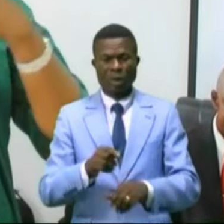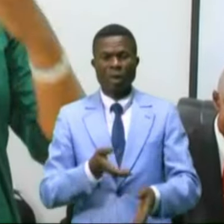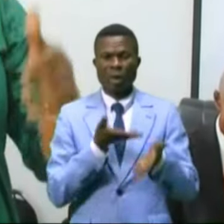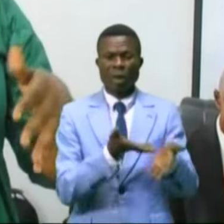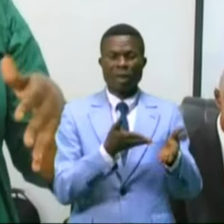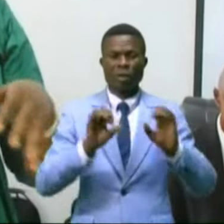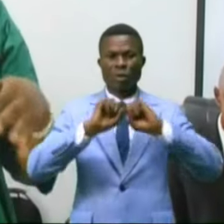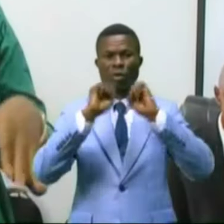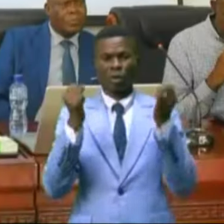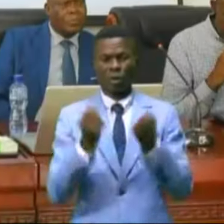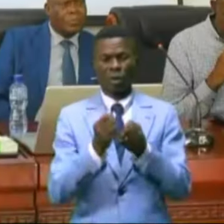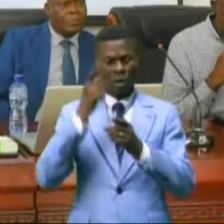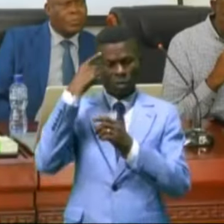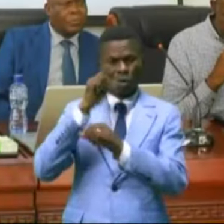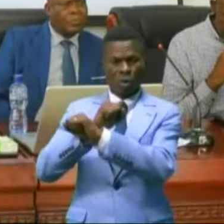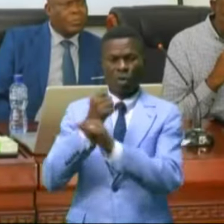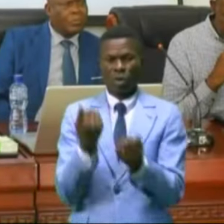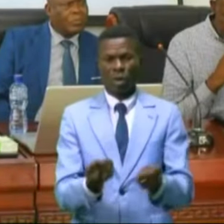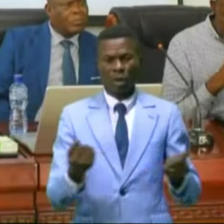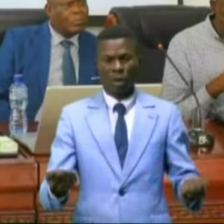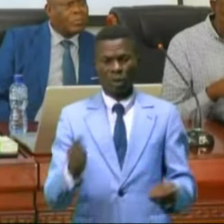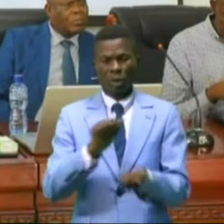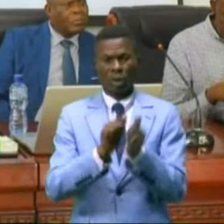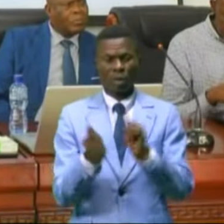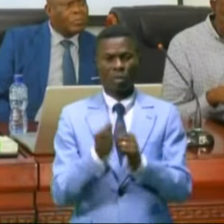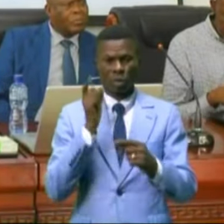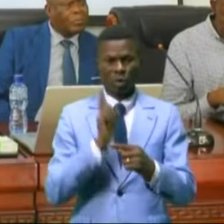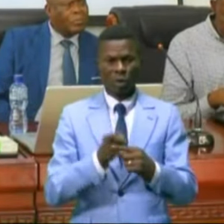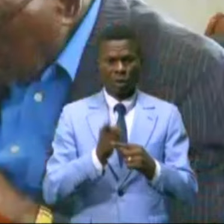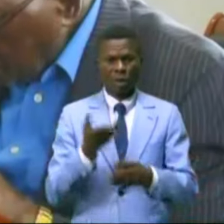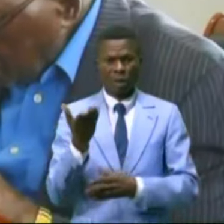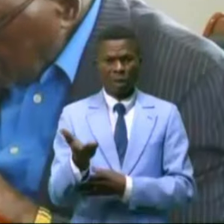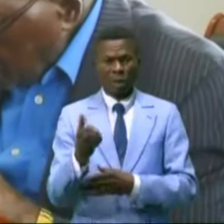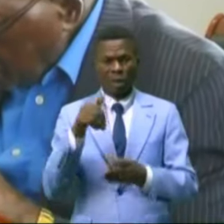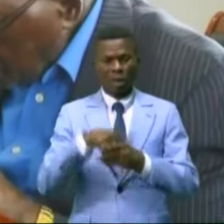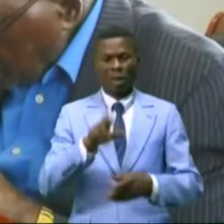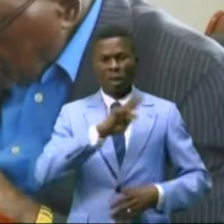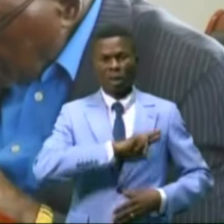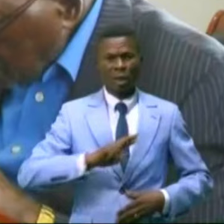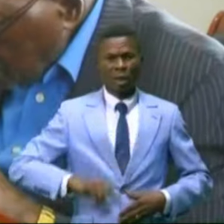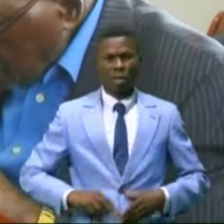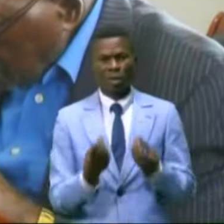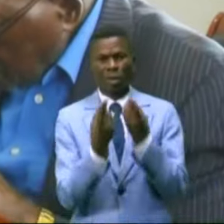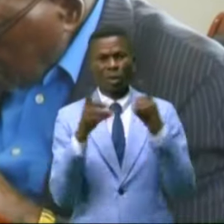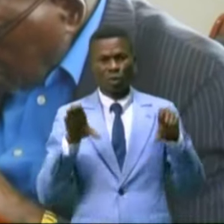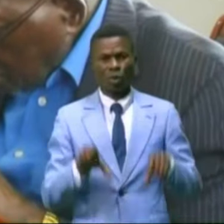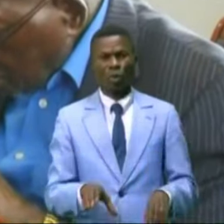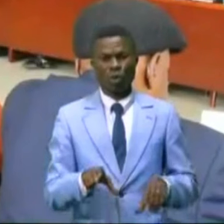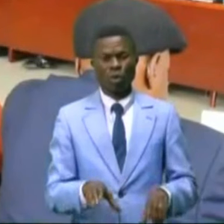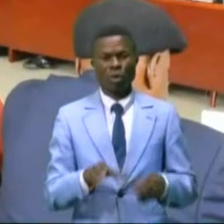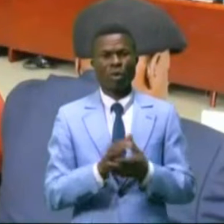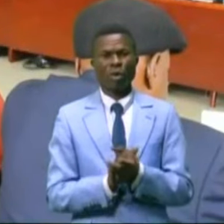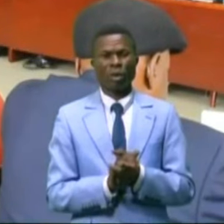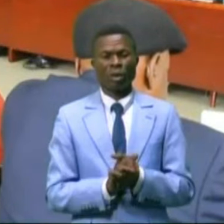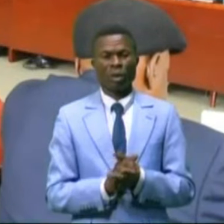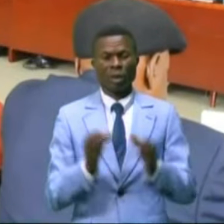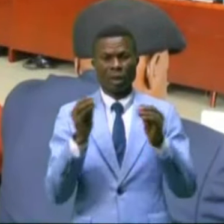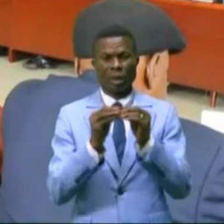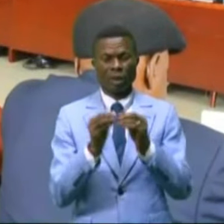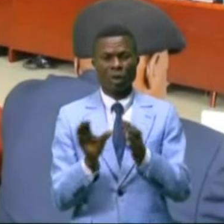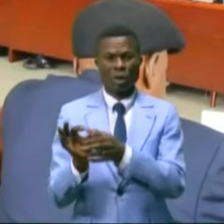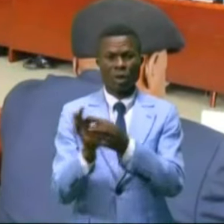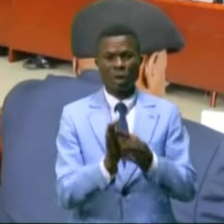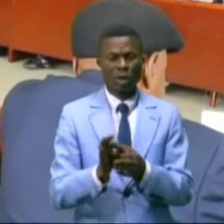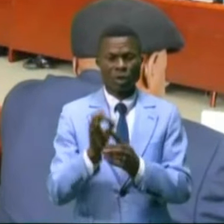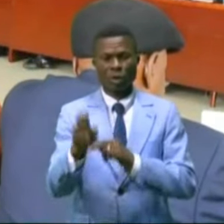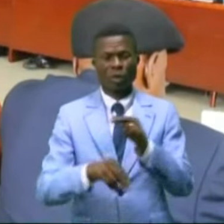sociales pour la protection de l'enfant en situation difficile en République démocratique du Congo la réunion de la coordination